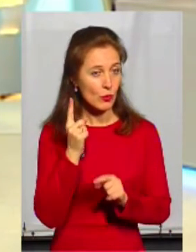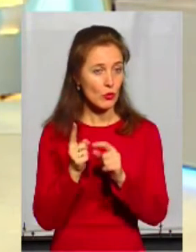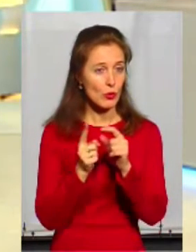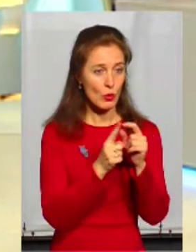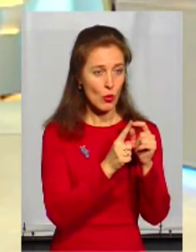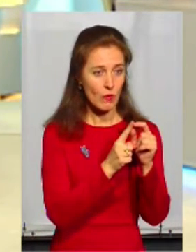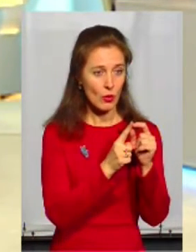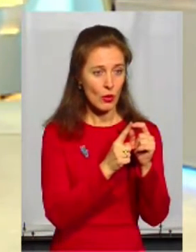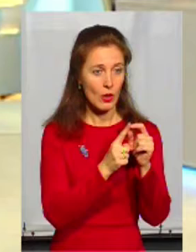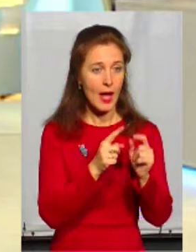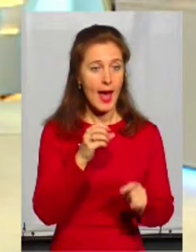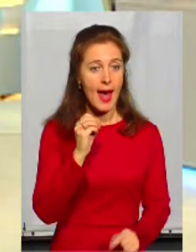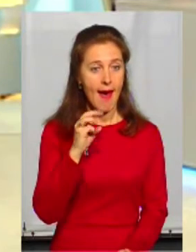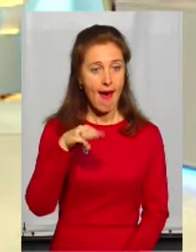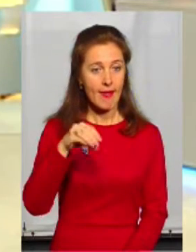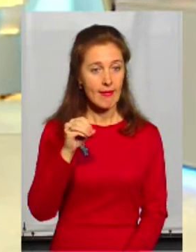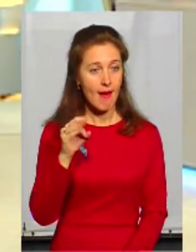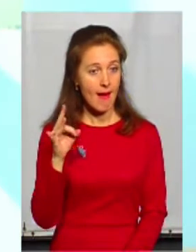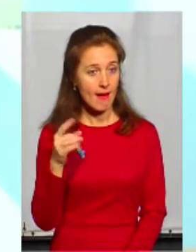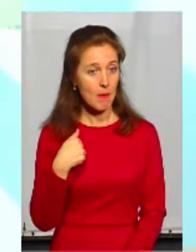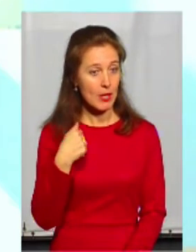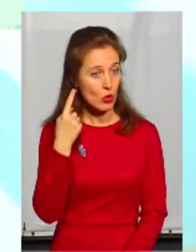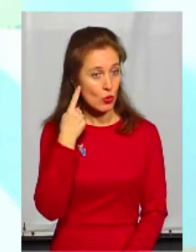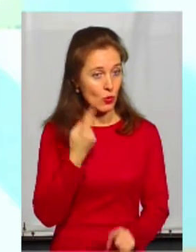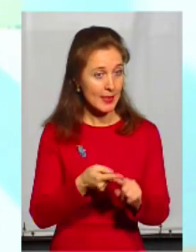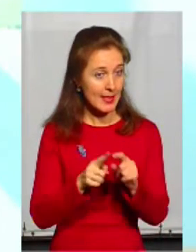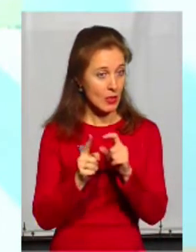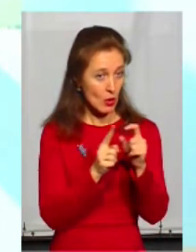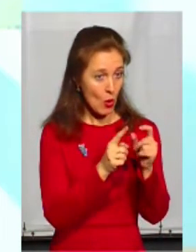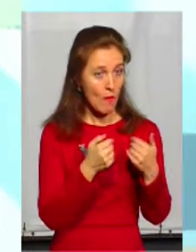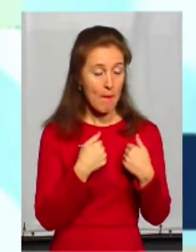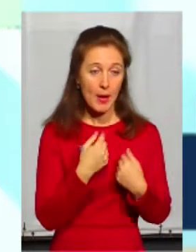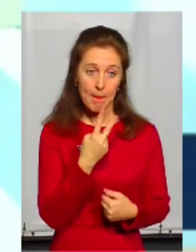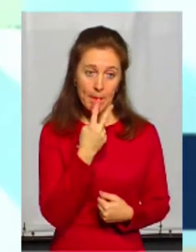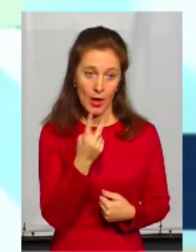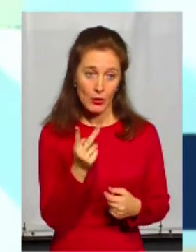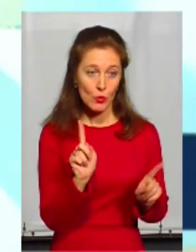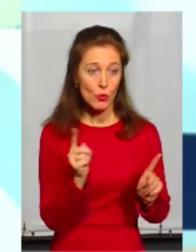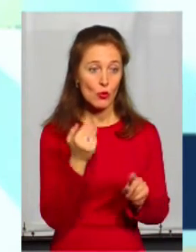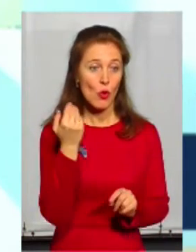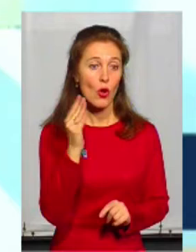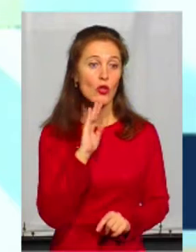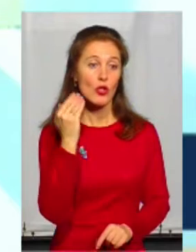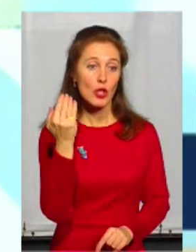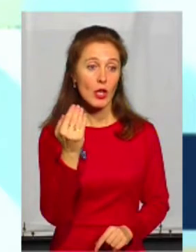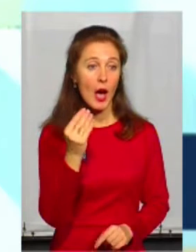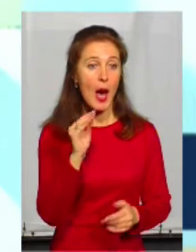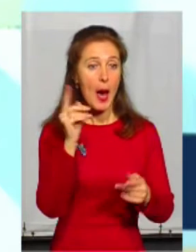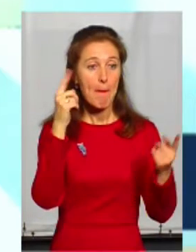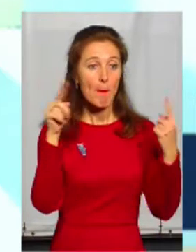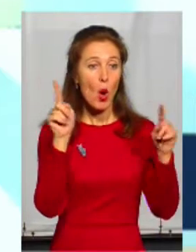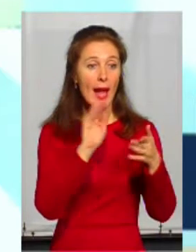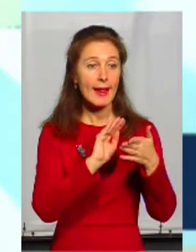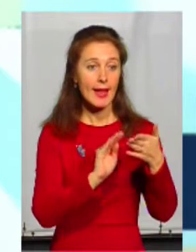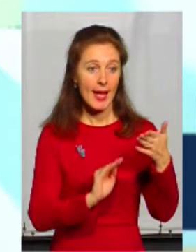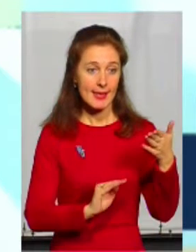«проєкт». Правда? Проєкт, етер. Чуємо. Так. Ми, слава Богу, уже в титрах бачимо, що вона поетеса. Правда? Не написано, що